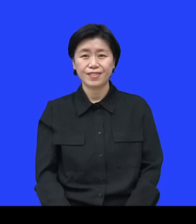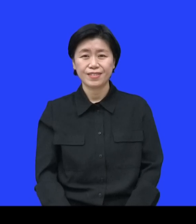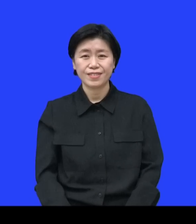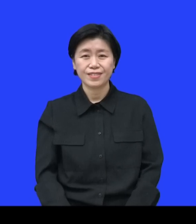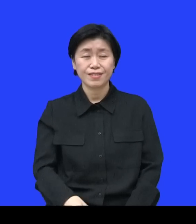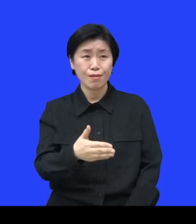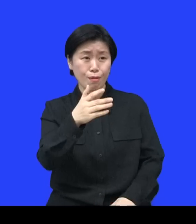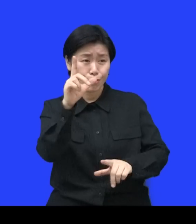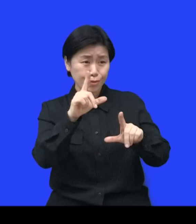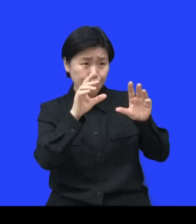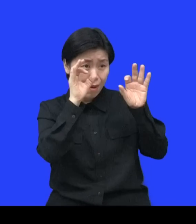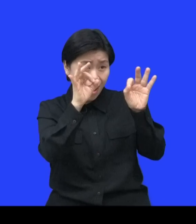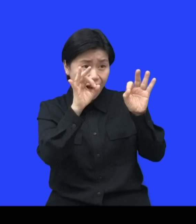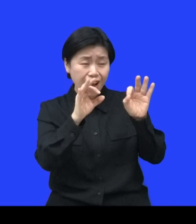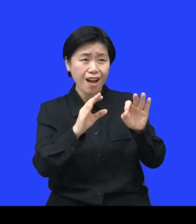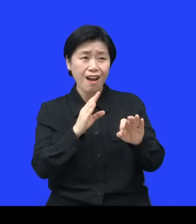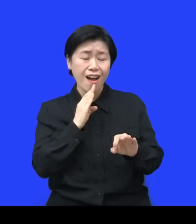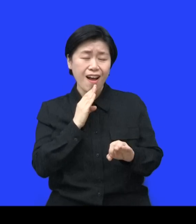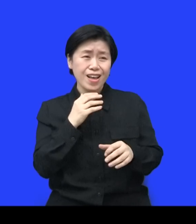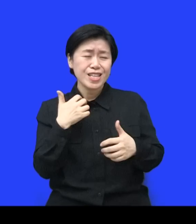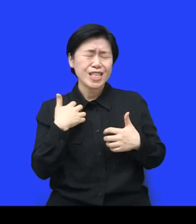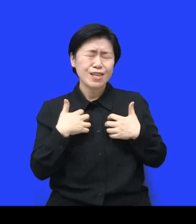보이는 목사님 막 진짜